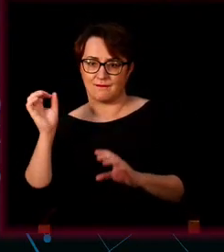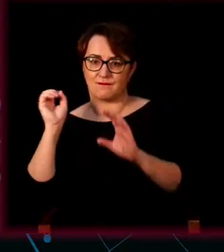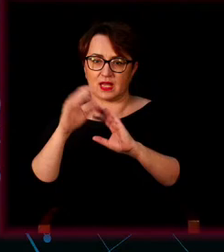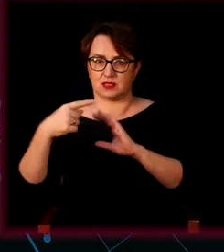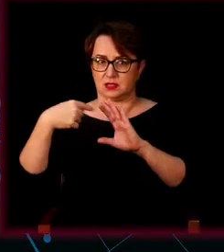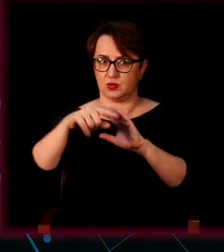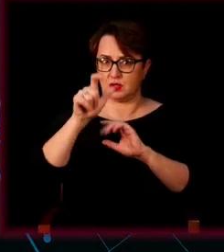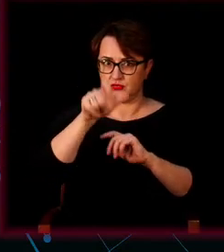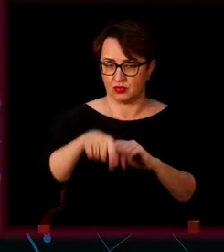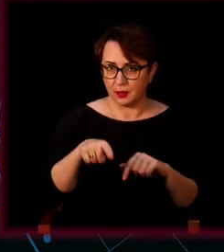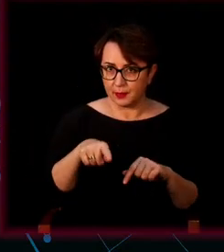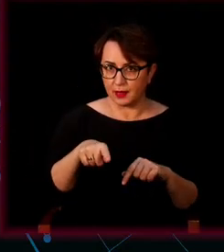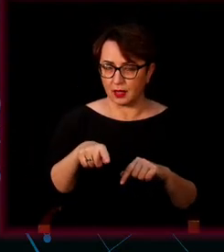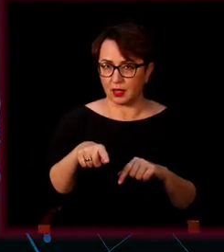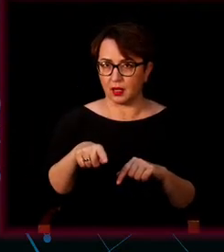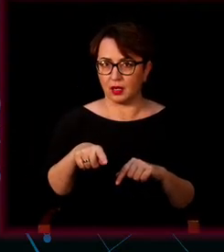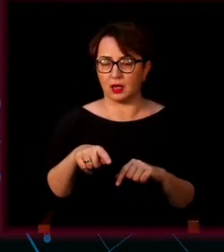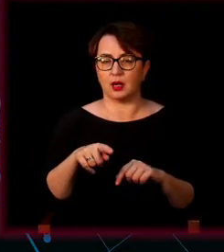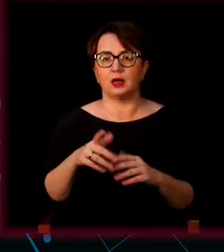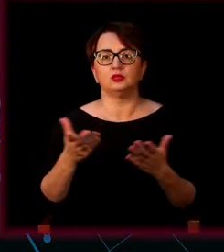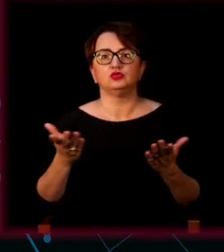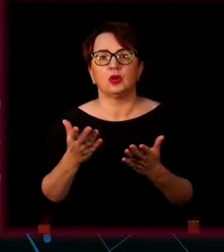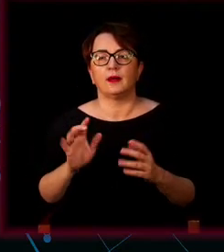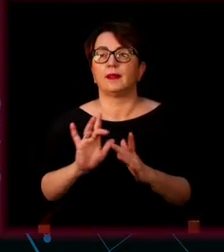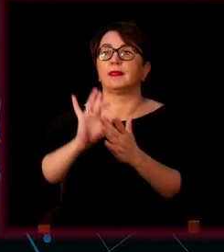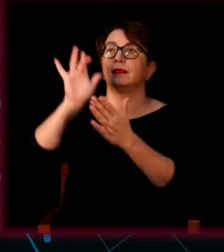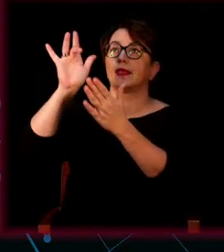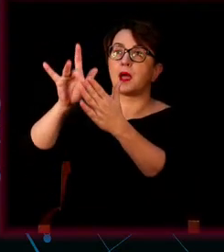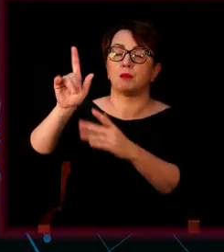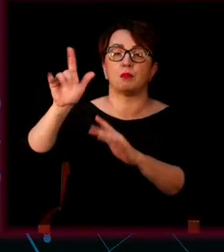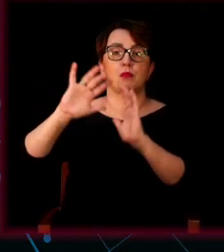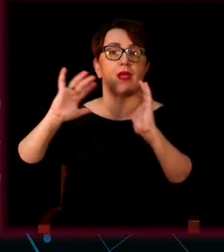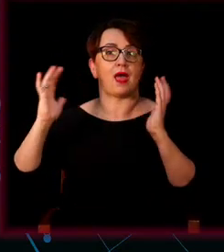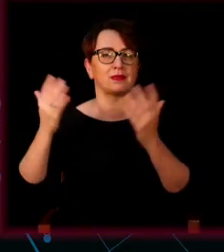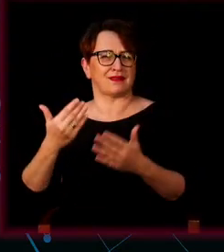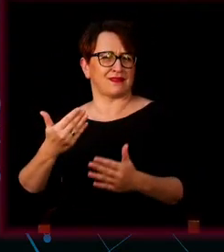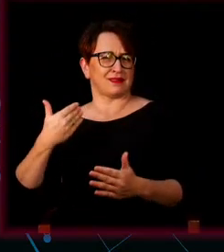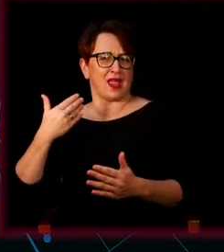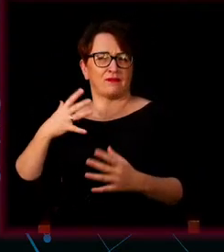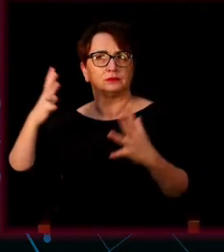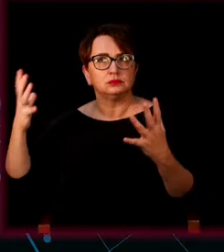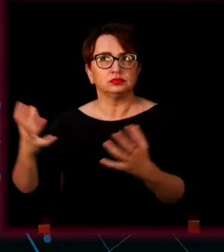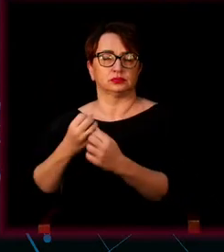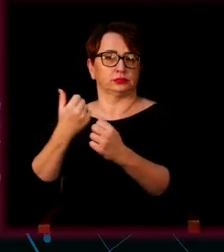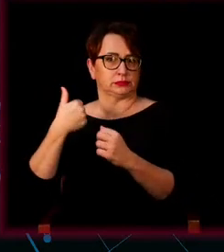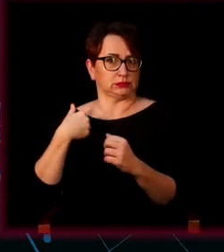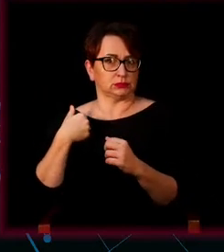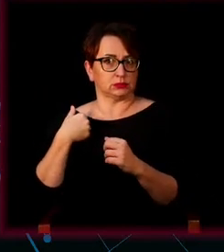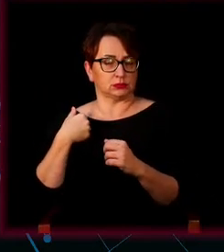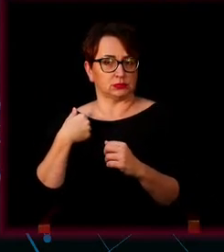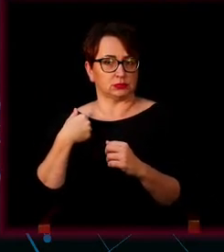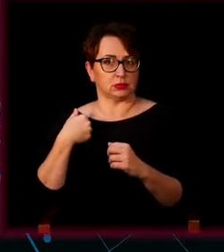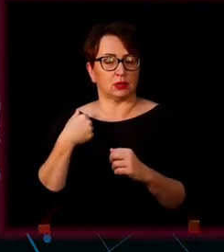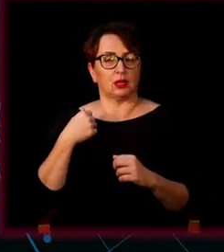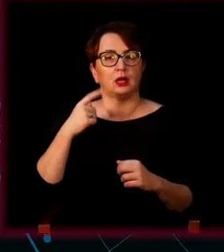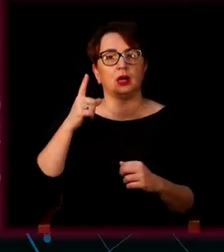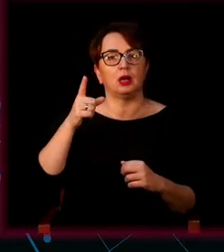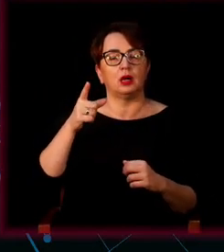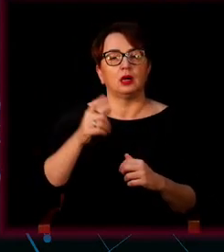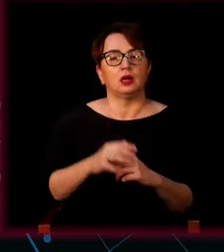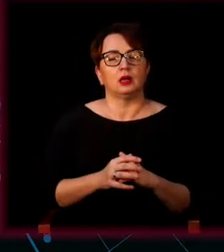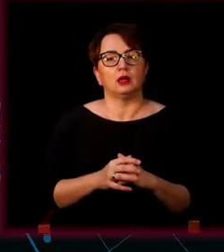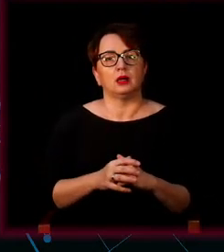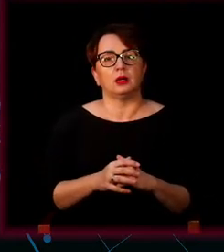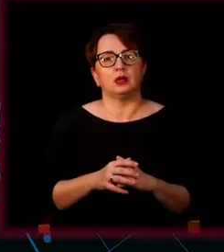tej organizacji. Zostaje wysłany na planetę, która niedawno została odkryta i jest w porównaniu